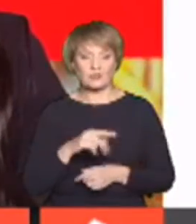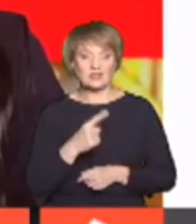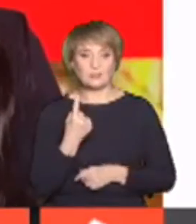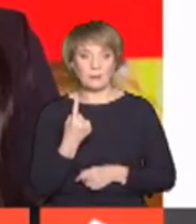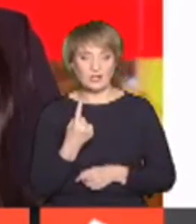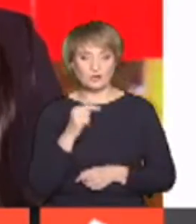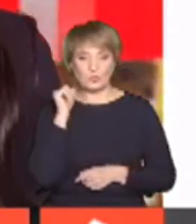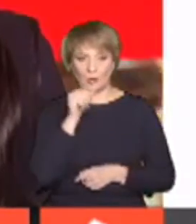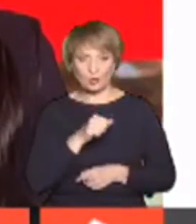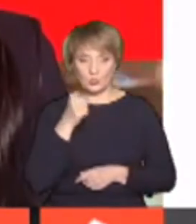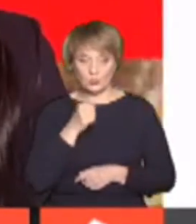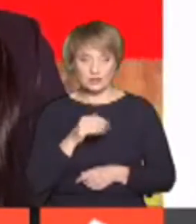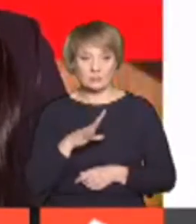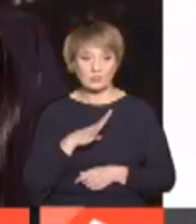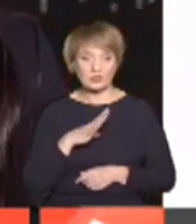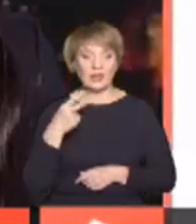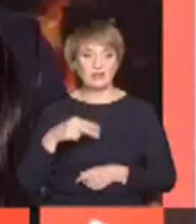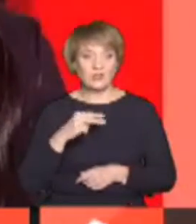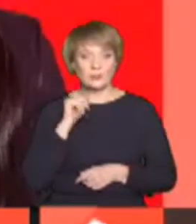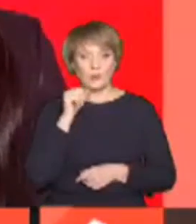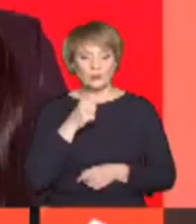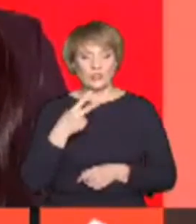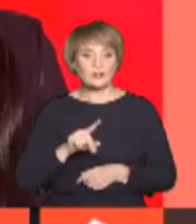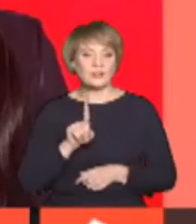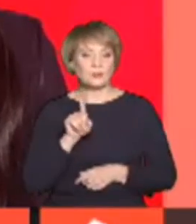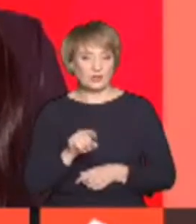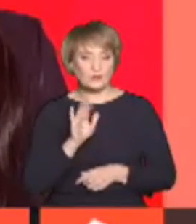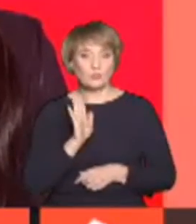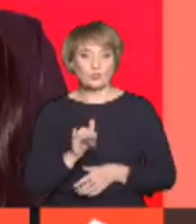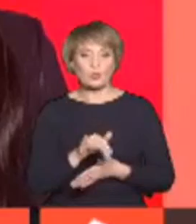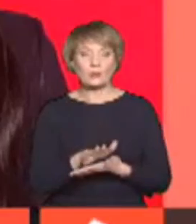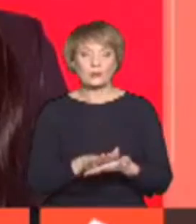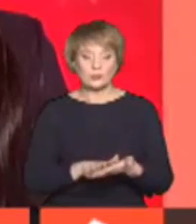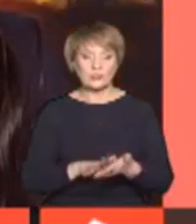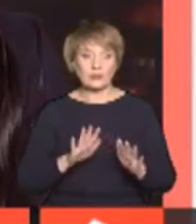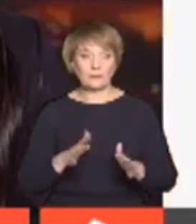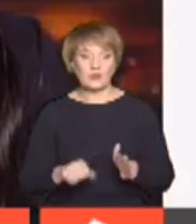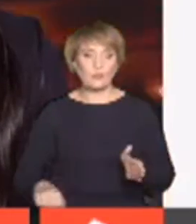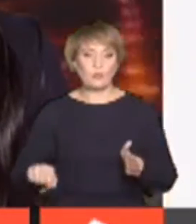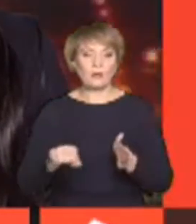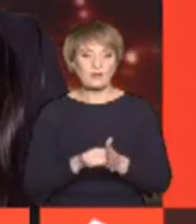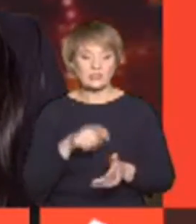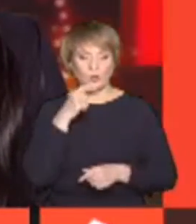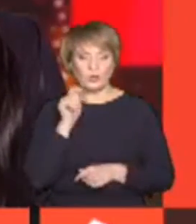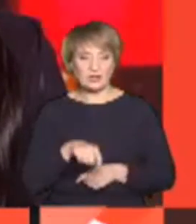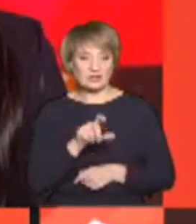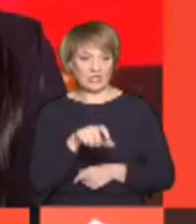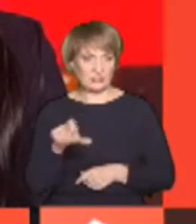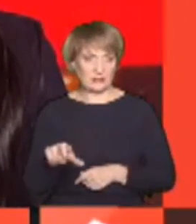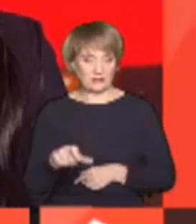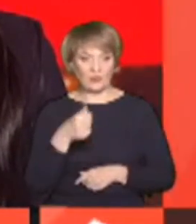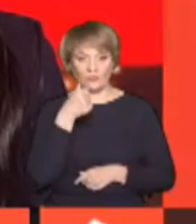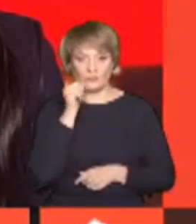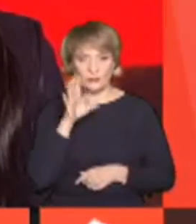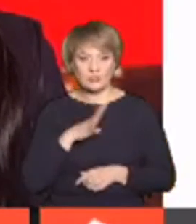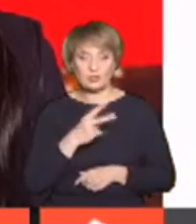21-му році буде, і в 20-му році, в 21-му, я думаю, буде продовжувати вбивати українських солдат. Тому що, нагадаю, що у нас